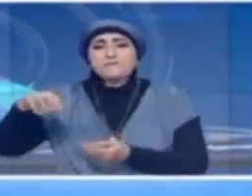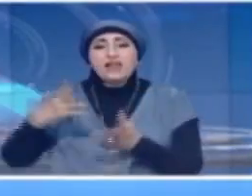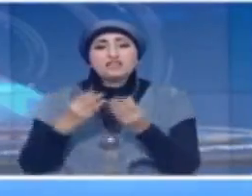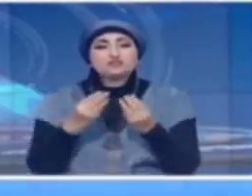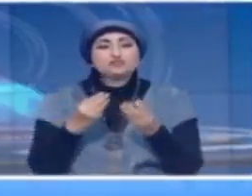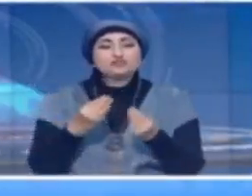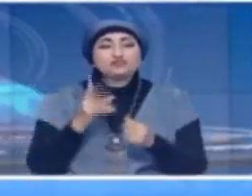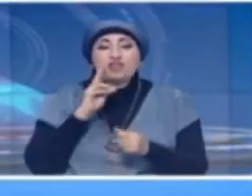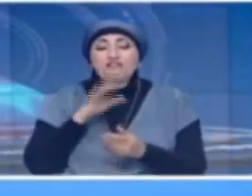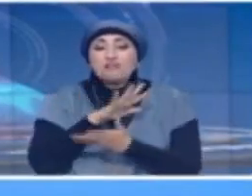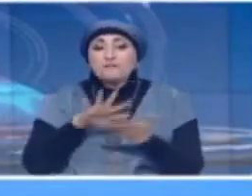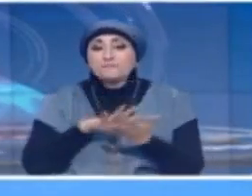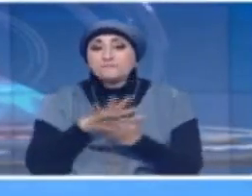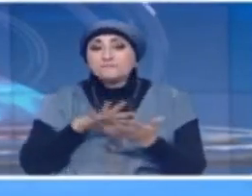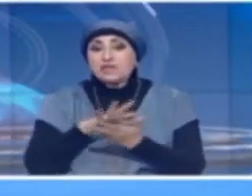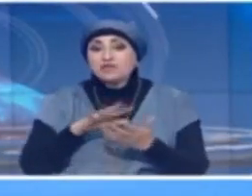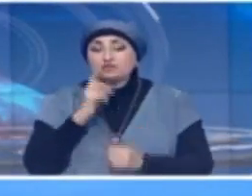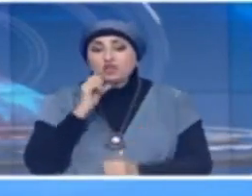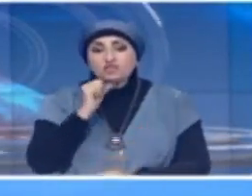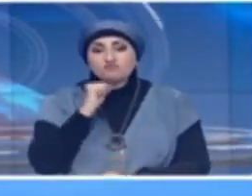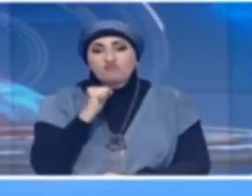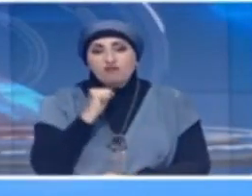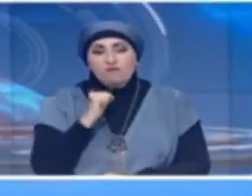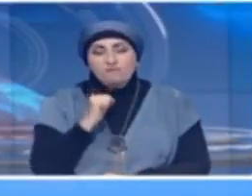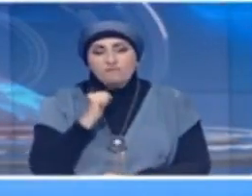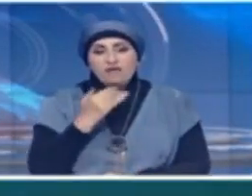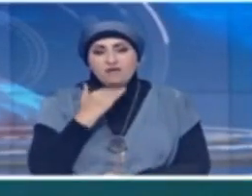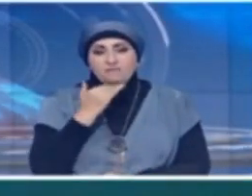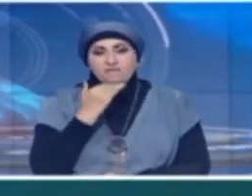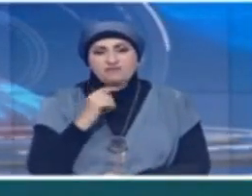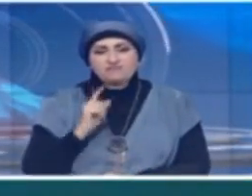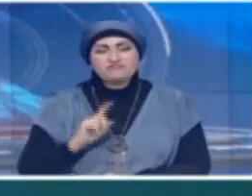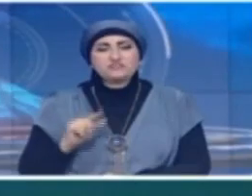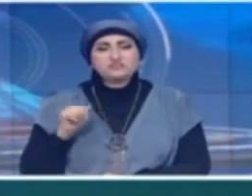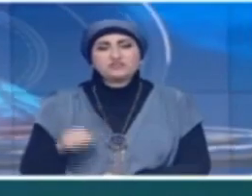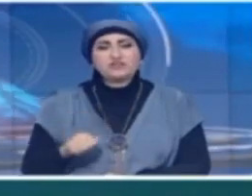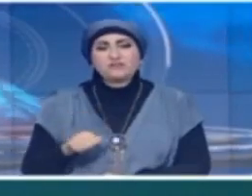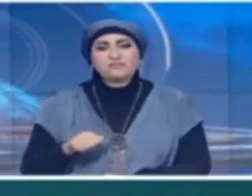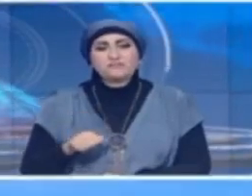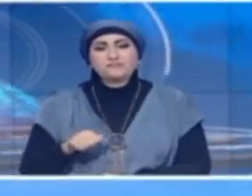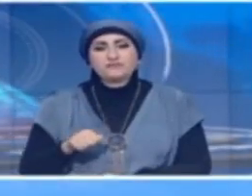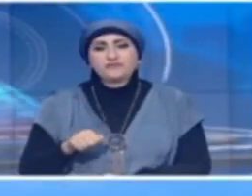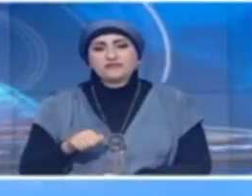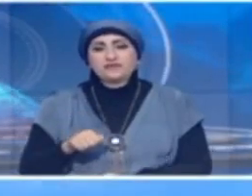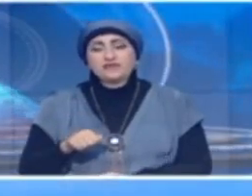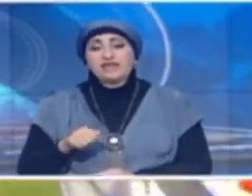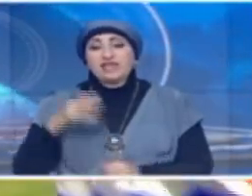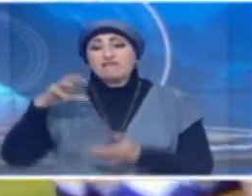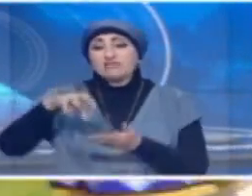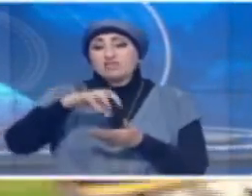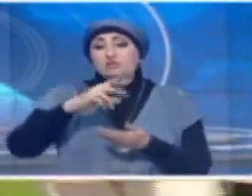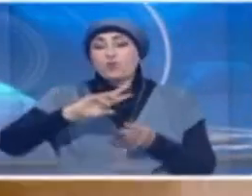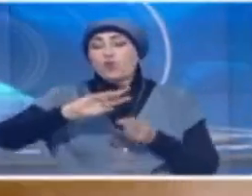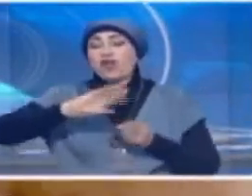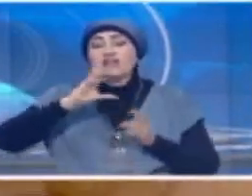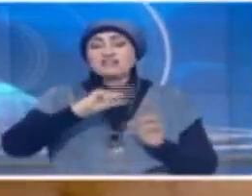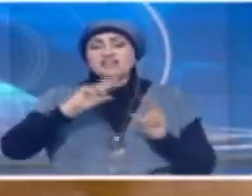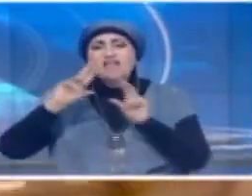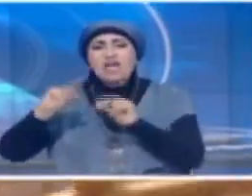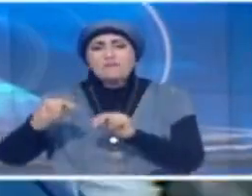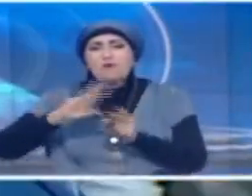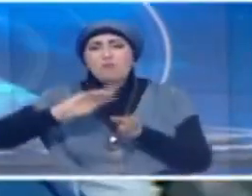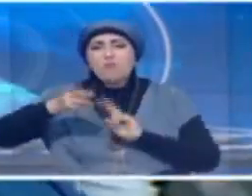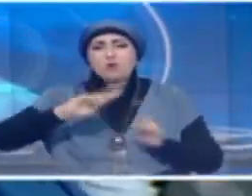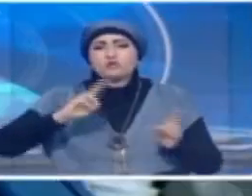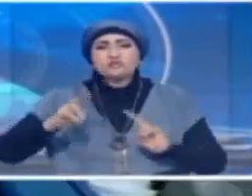عدم الاصطفاف الداخلي وعدم الرحمه الداخليه كيف اودى في دول اخرى الى